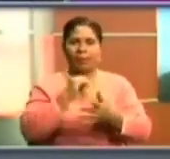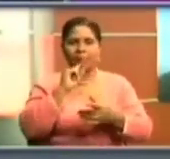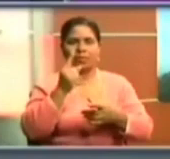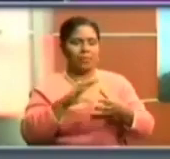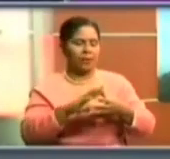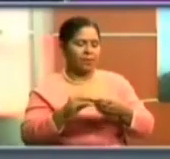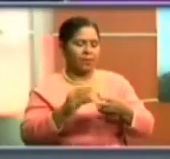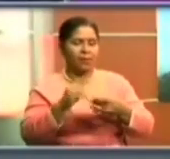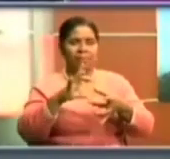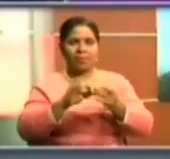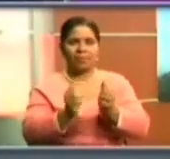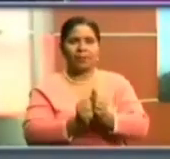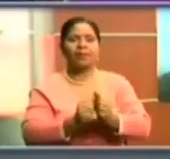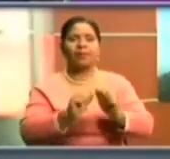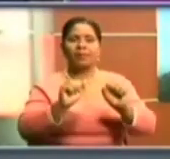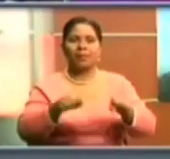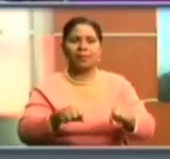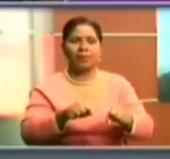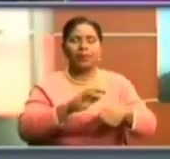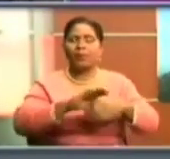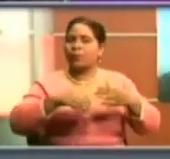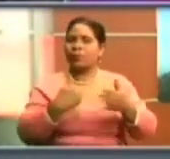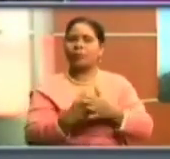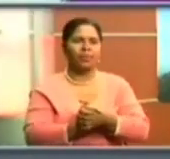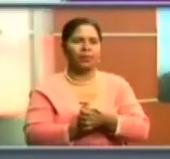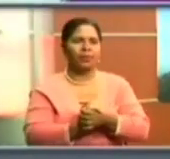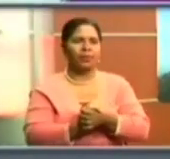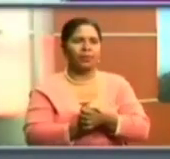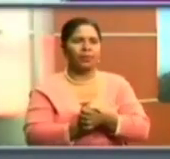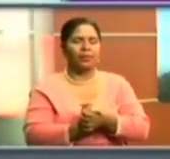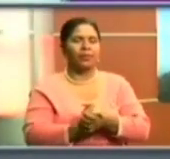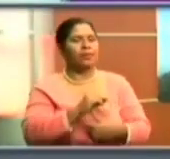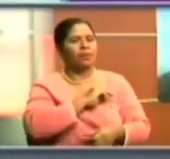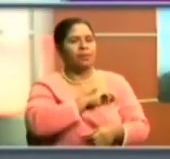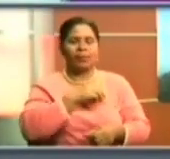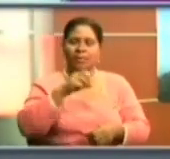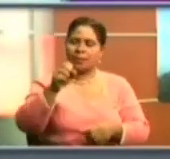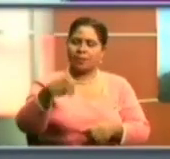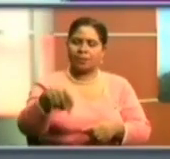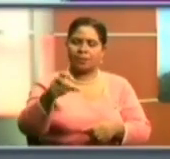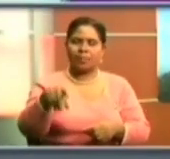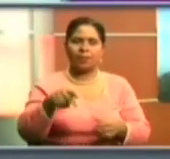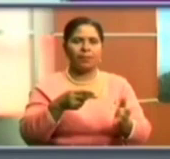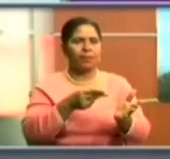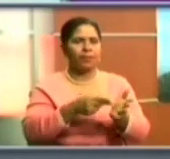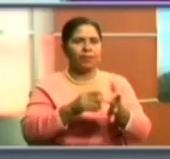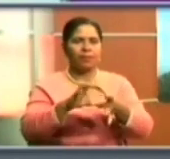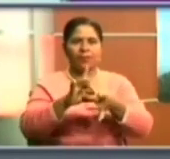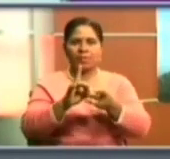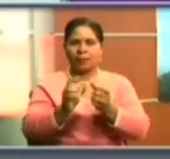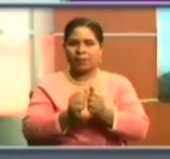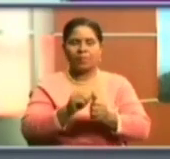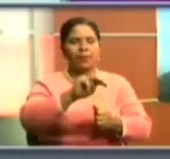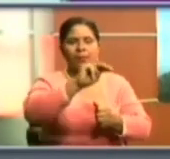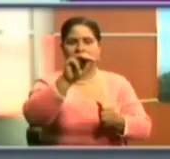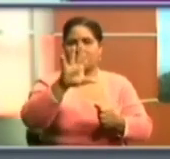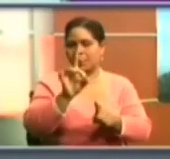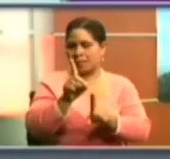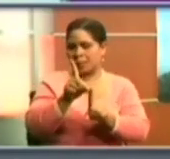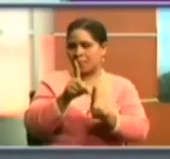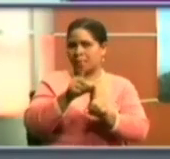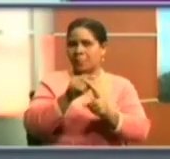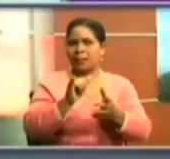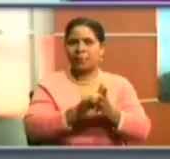pour relations plus concrètes dans tout niveau. Mairie Port-au-Prince signe un accord mardi 5